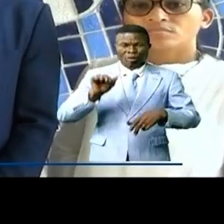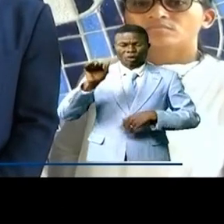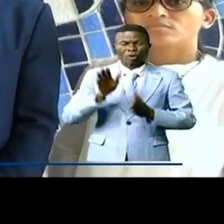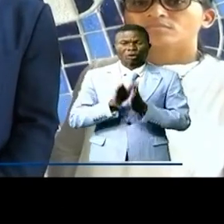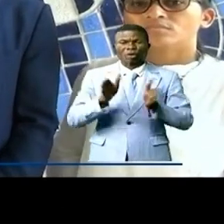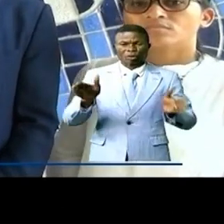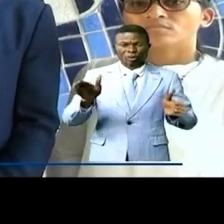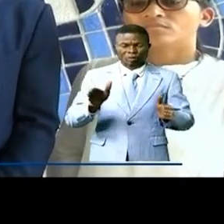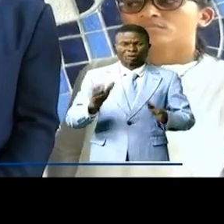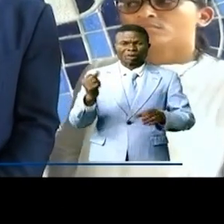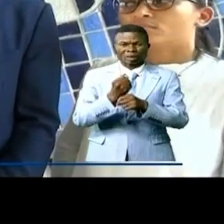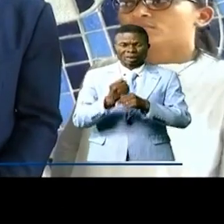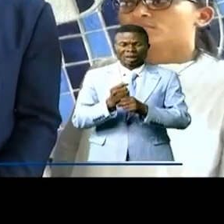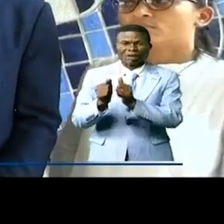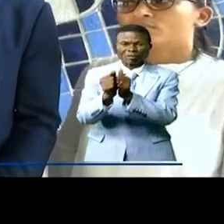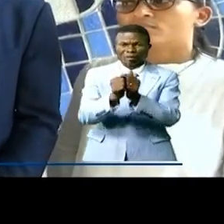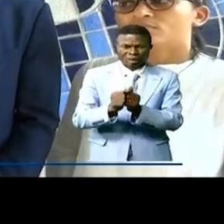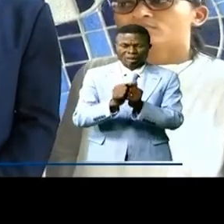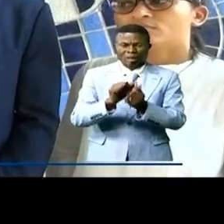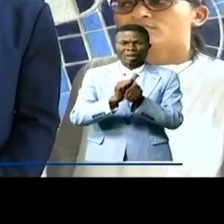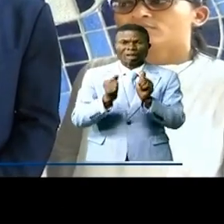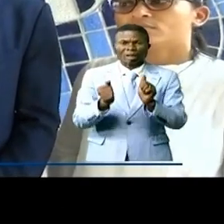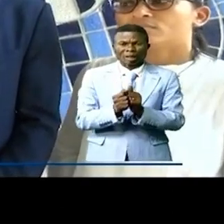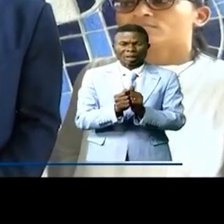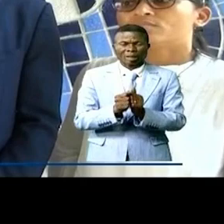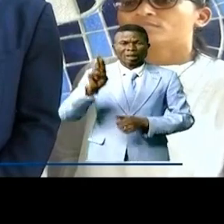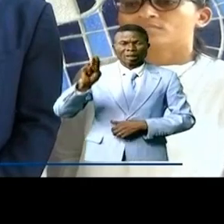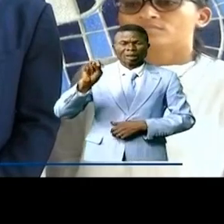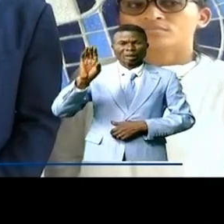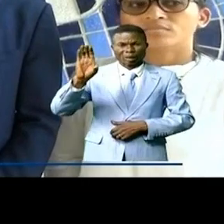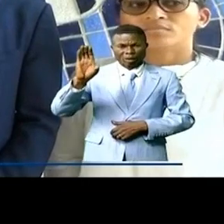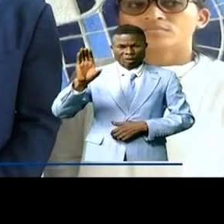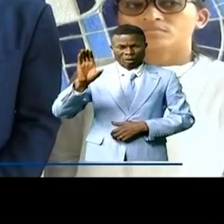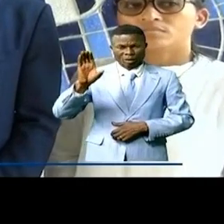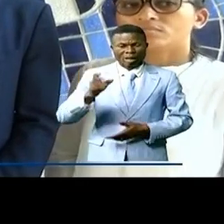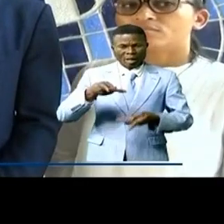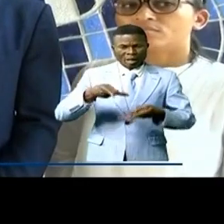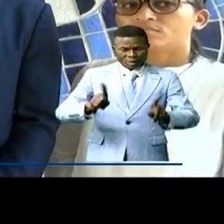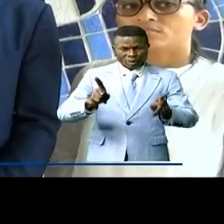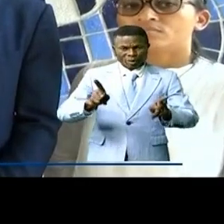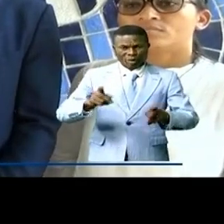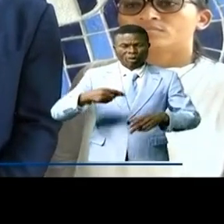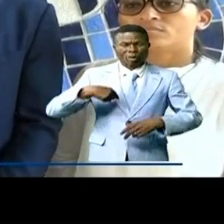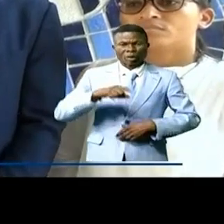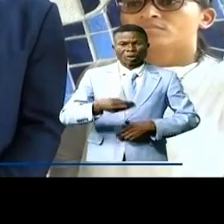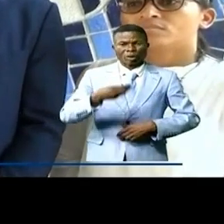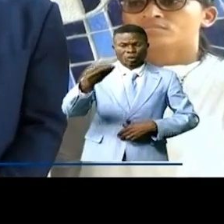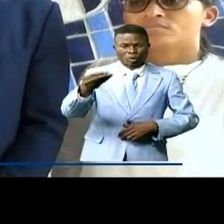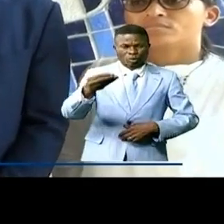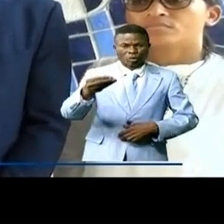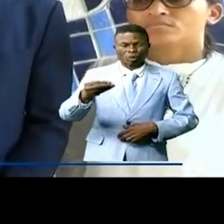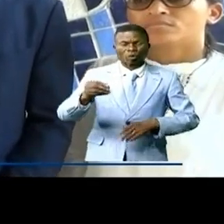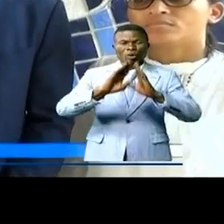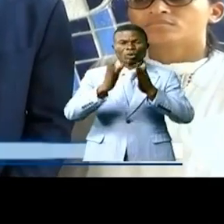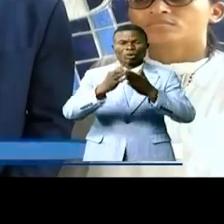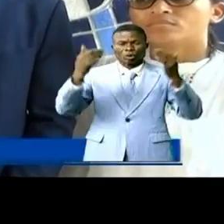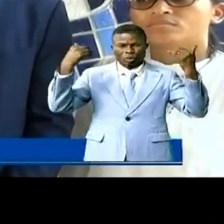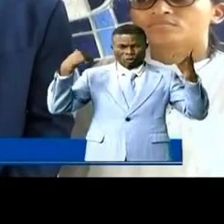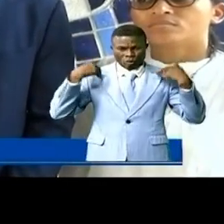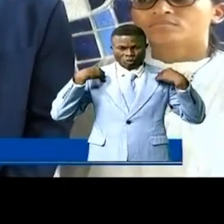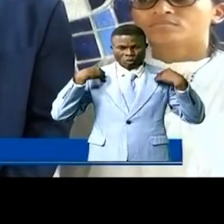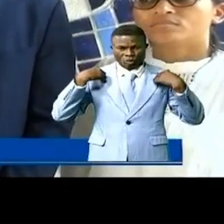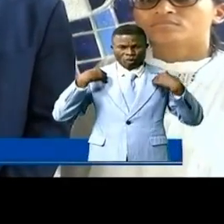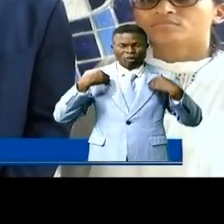collaborer en ce qui concerne la vie me laisse et de permettre de 18 de leurs aînés réécoutez